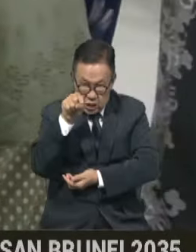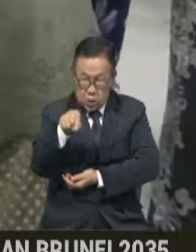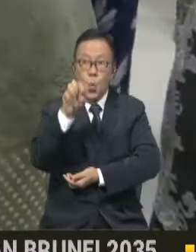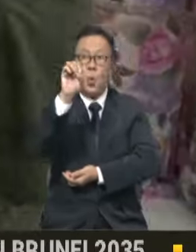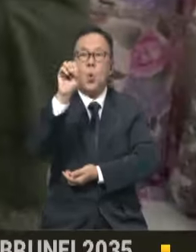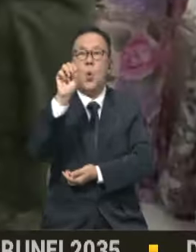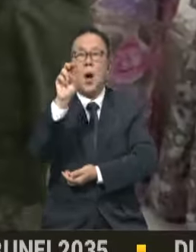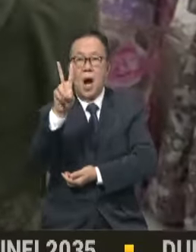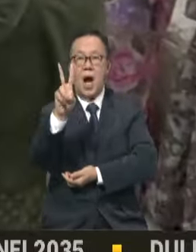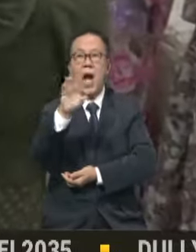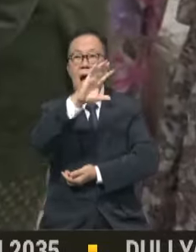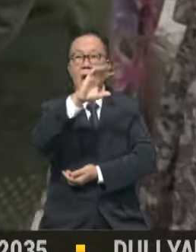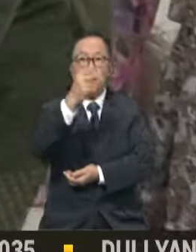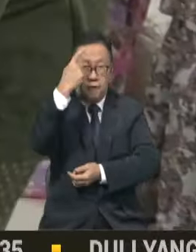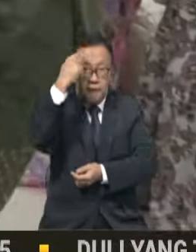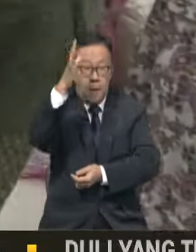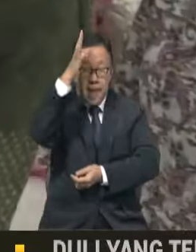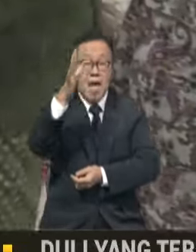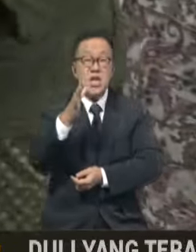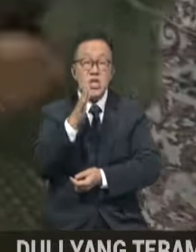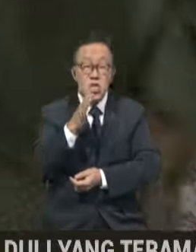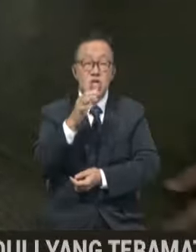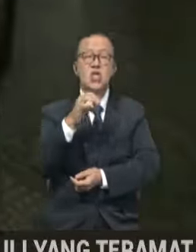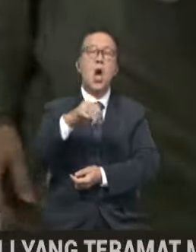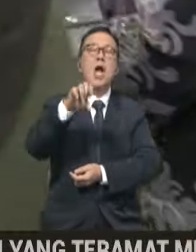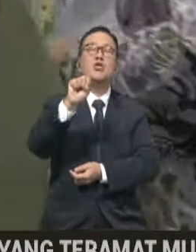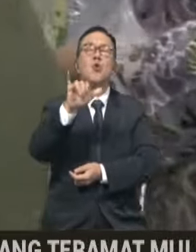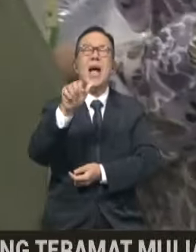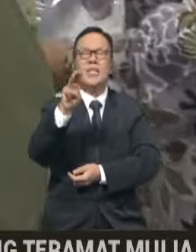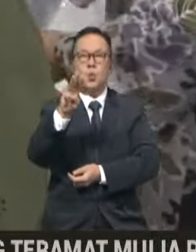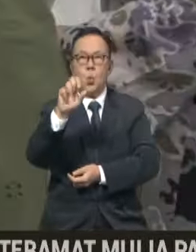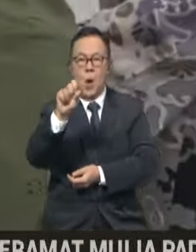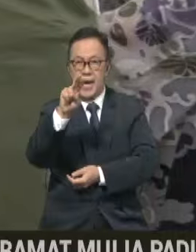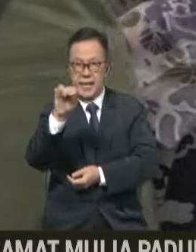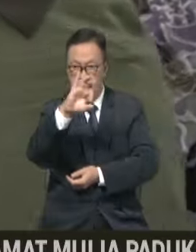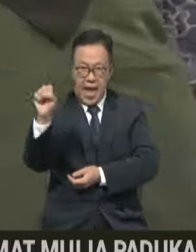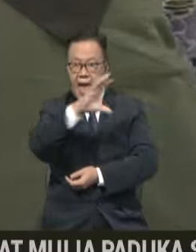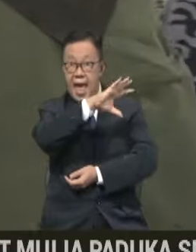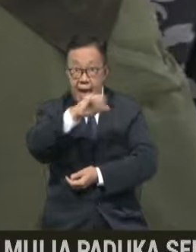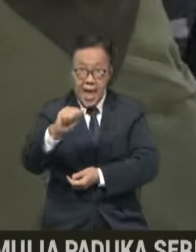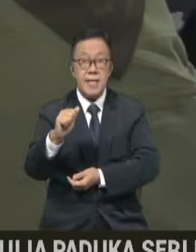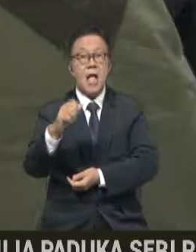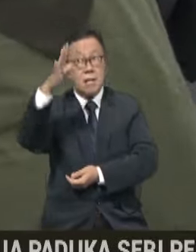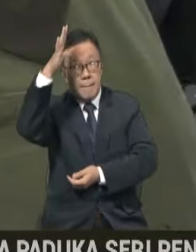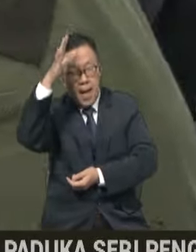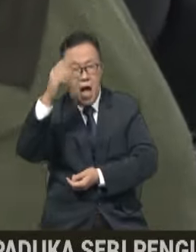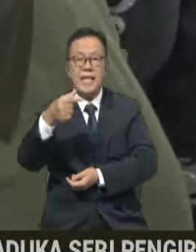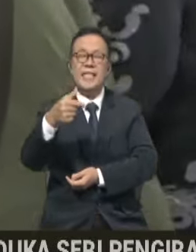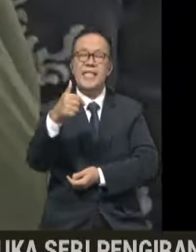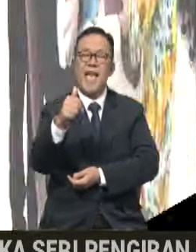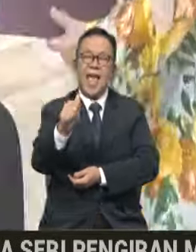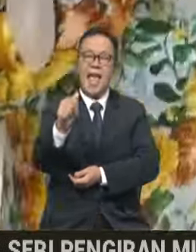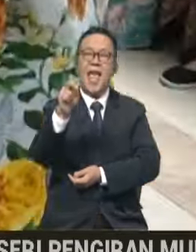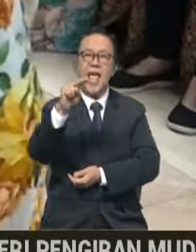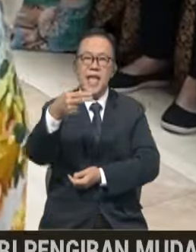1:02 pagi dan pasangan Dayang Nur Syazwani binti Abdul Kadir dan Awang Ghani bin Rafaheh.